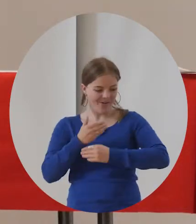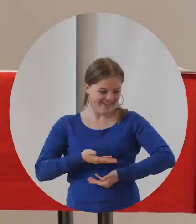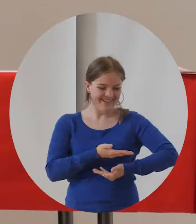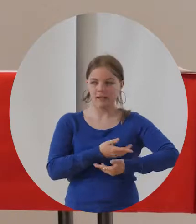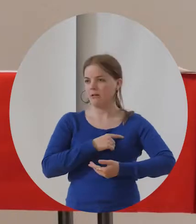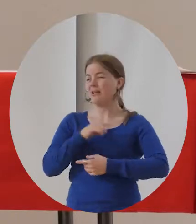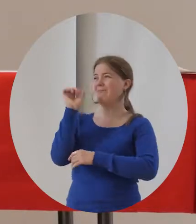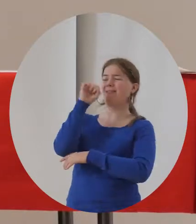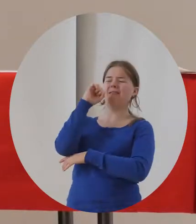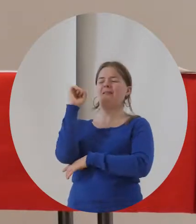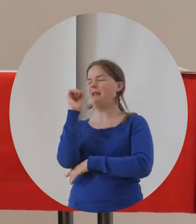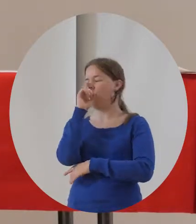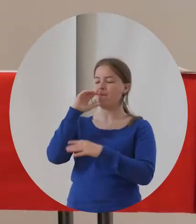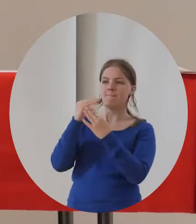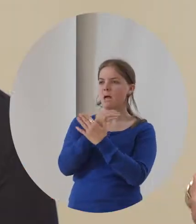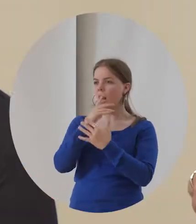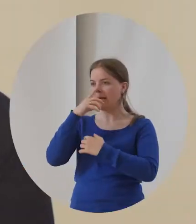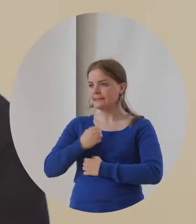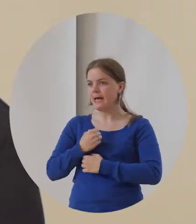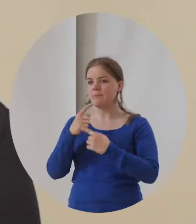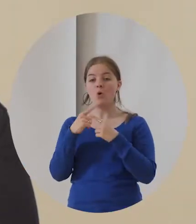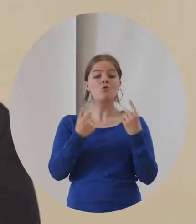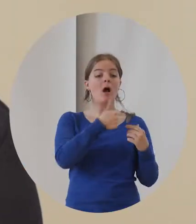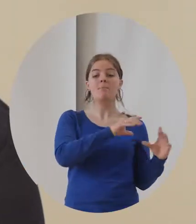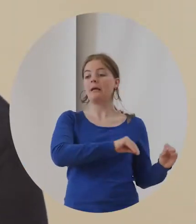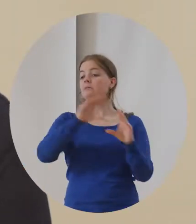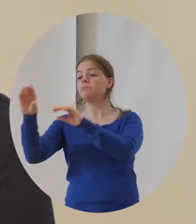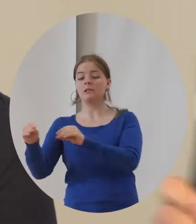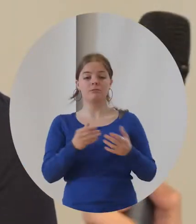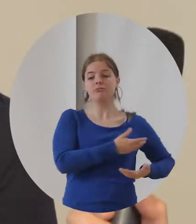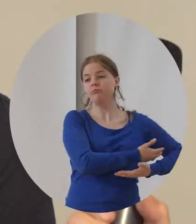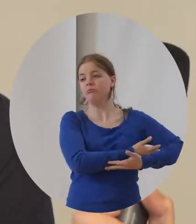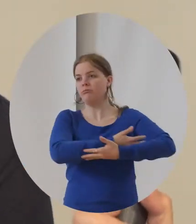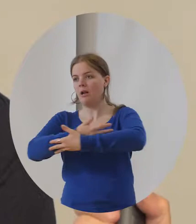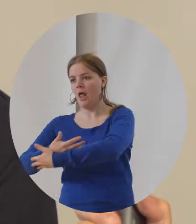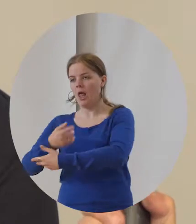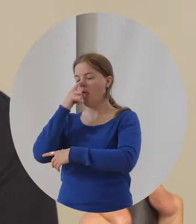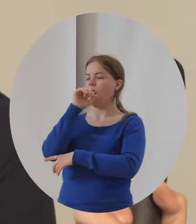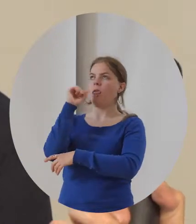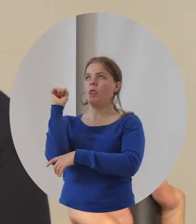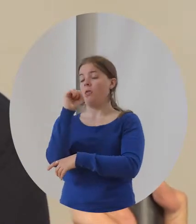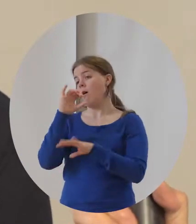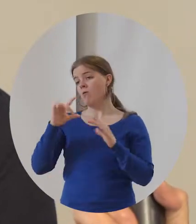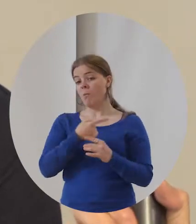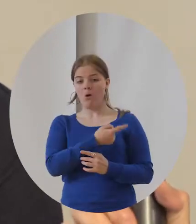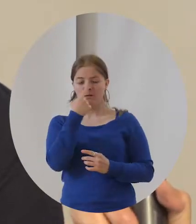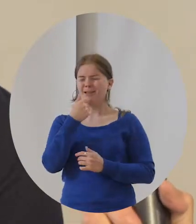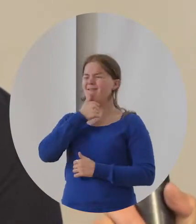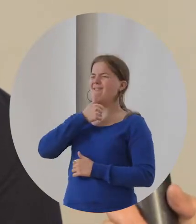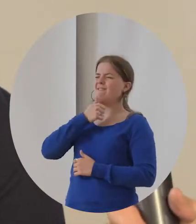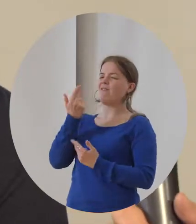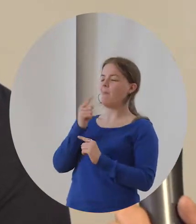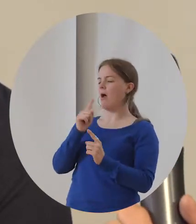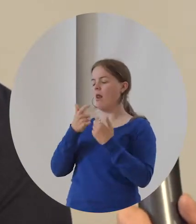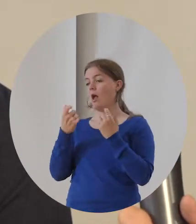d'être transportés d'une pièce à l'autre. Et donc, cette intolérance au mouvement, elle va pouvoir se manifester par des pleurs, par une